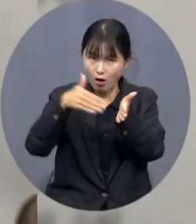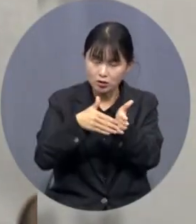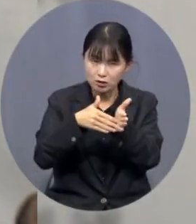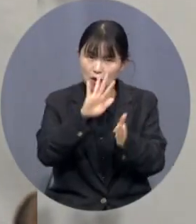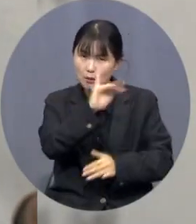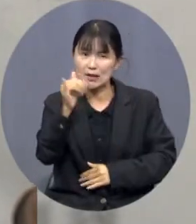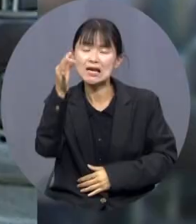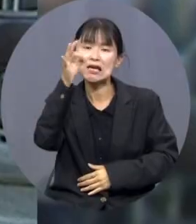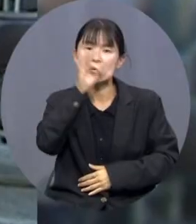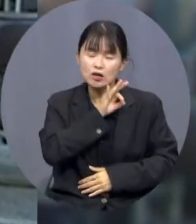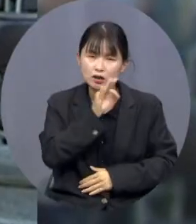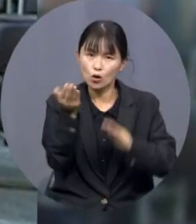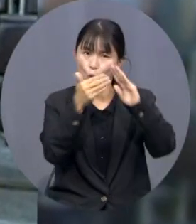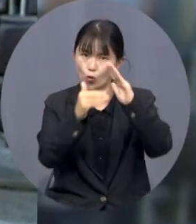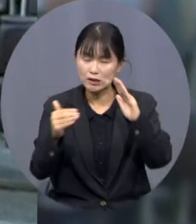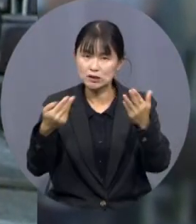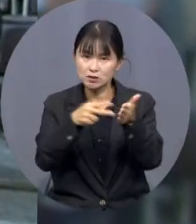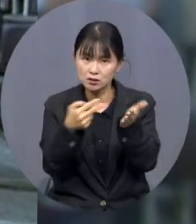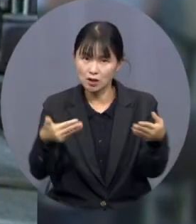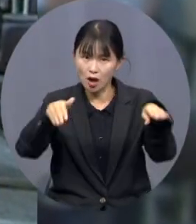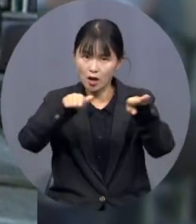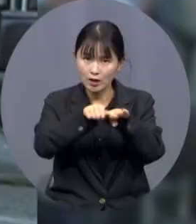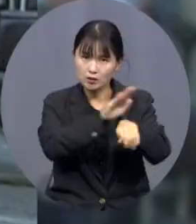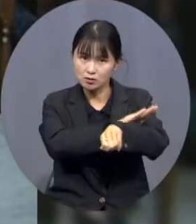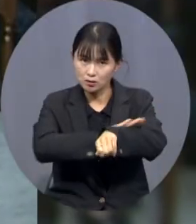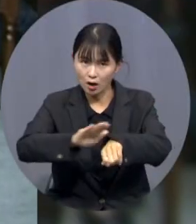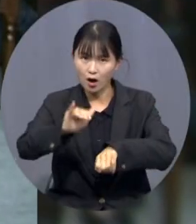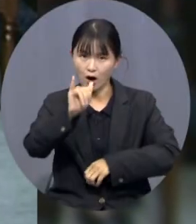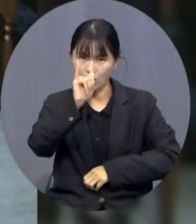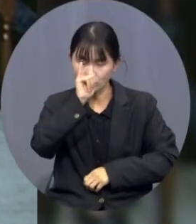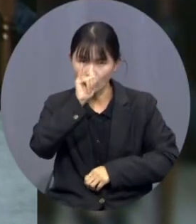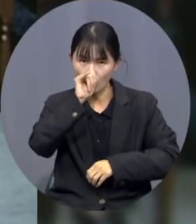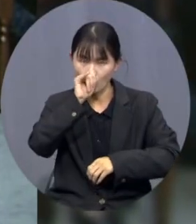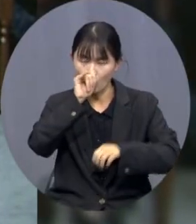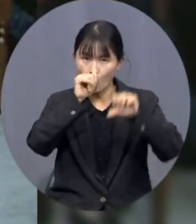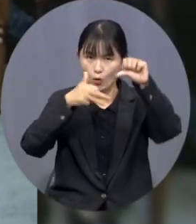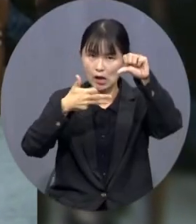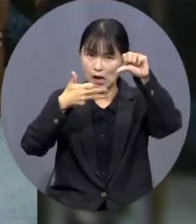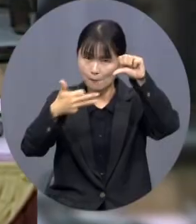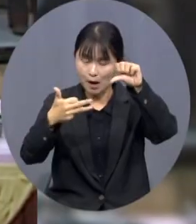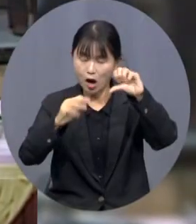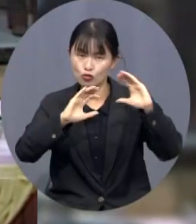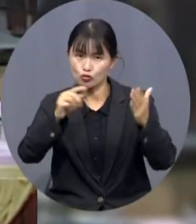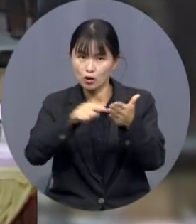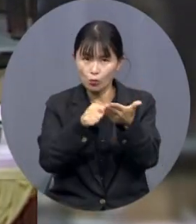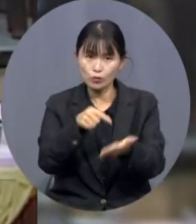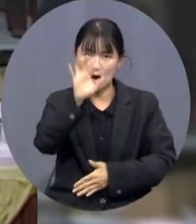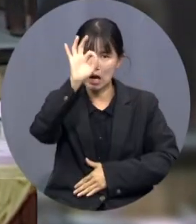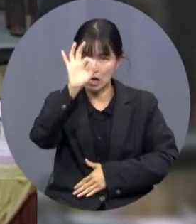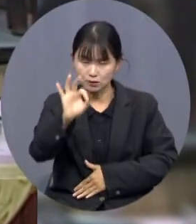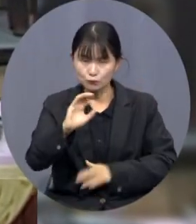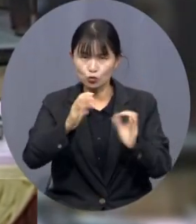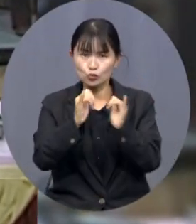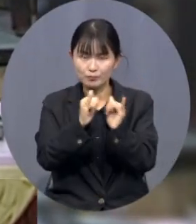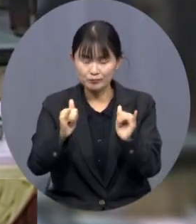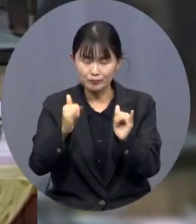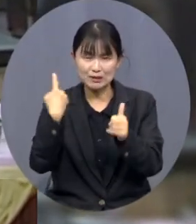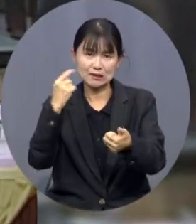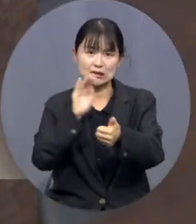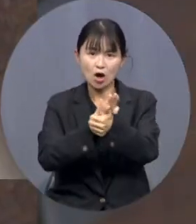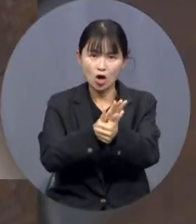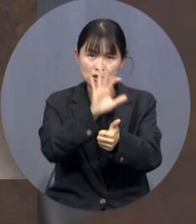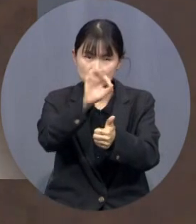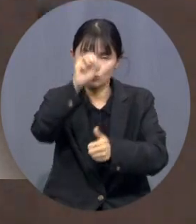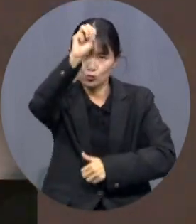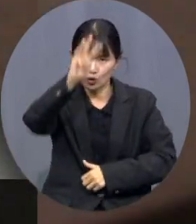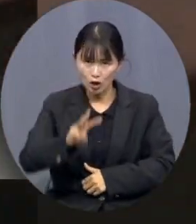비영리 공익재단을 유지하고 있습니다. 5.18 피해자들의 국가 보상금과 국민 성금,